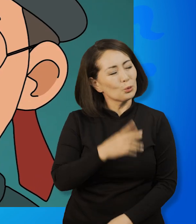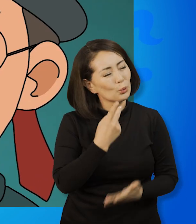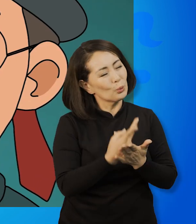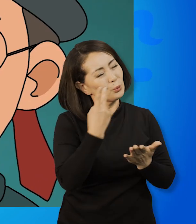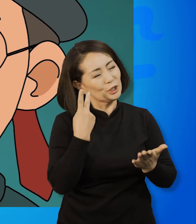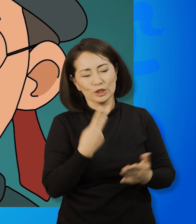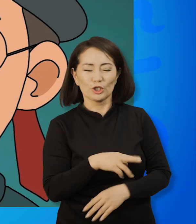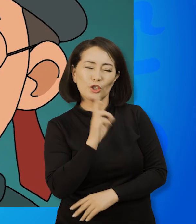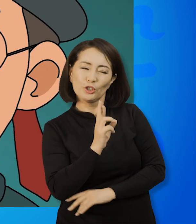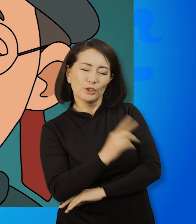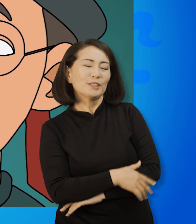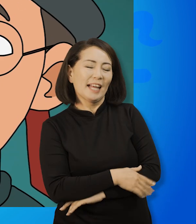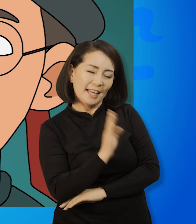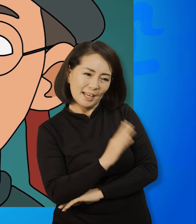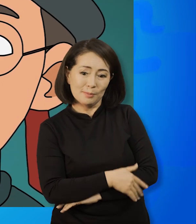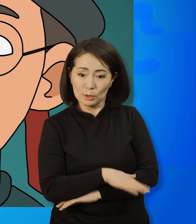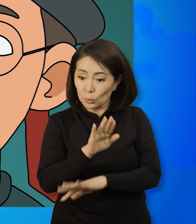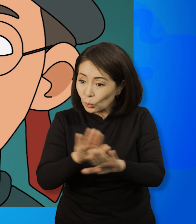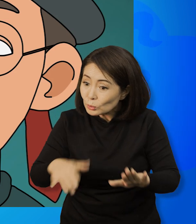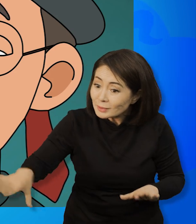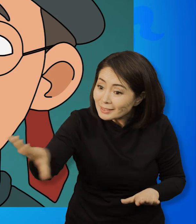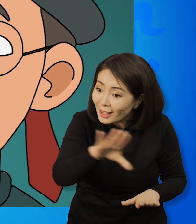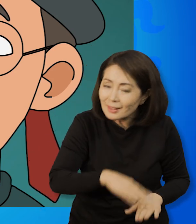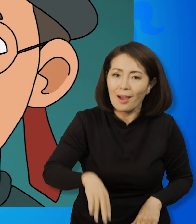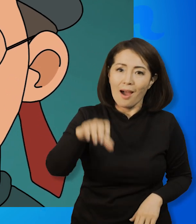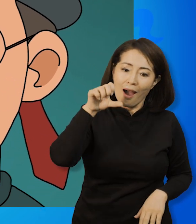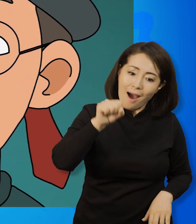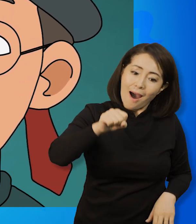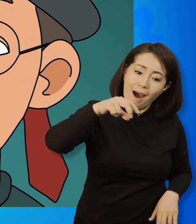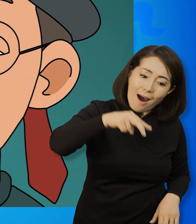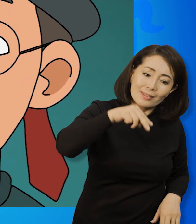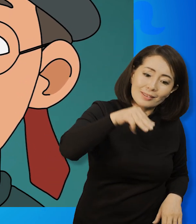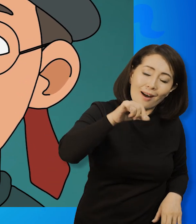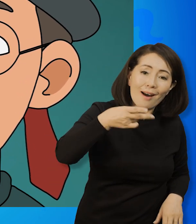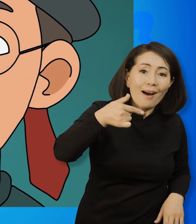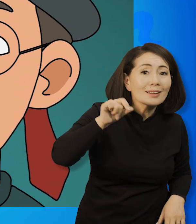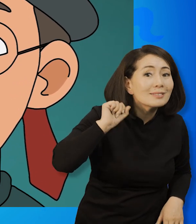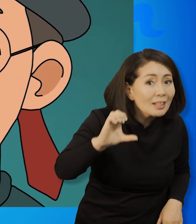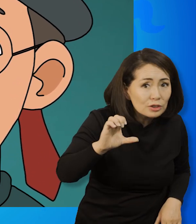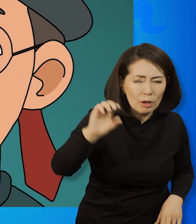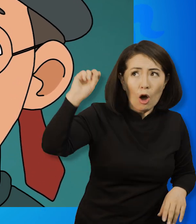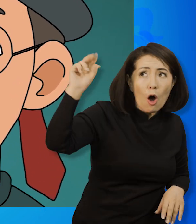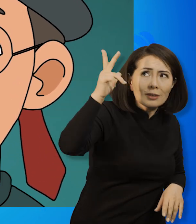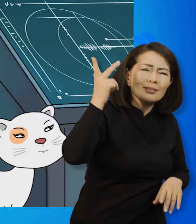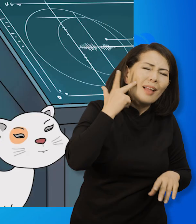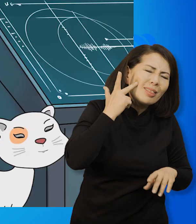Амар үлгэр байжээ. Ингээд хүүхдүүдэд та нар алтан гацсууд үргэлж хойд зүгийг зааж байдгийг